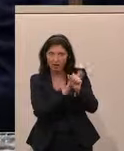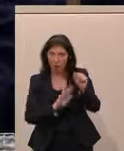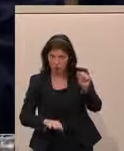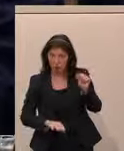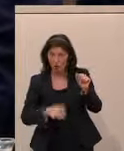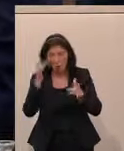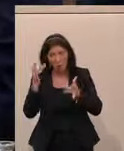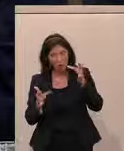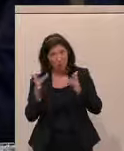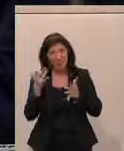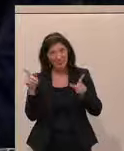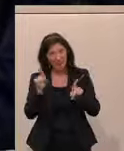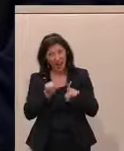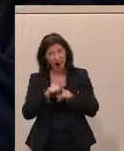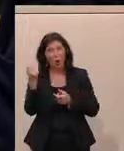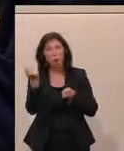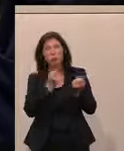Sie ihn sogar politisch betrogen.